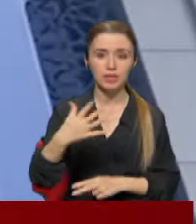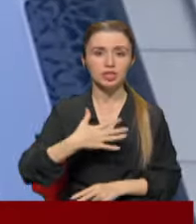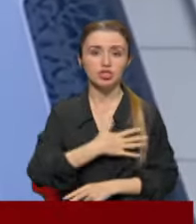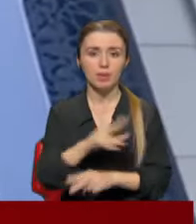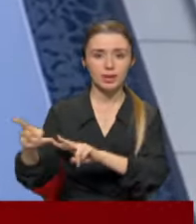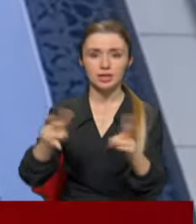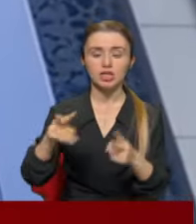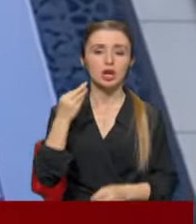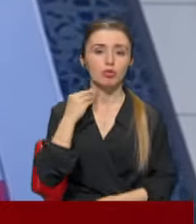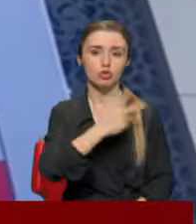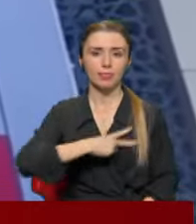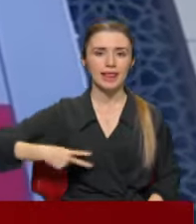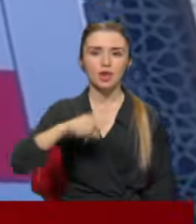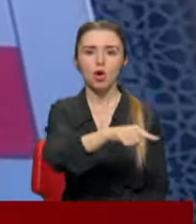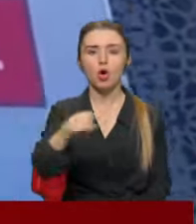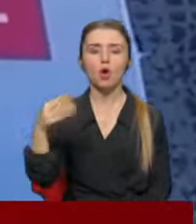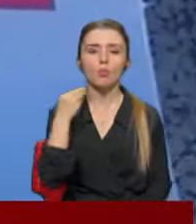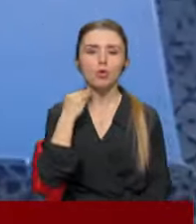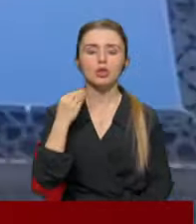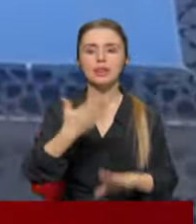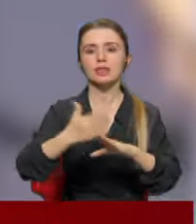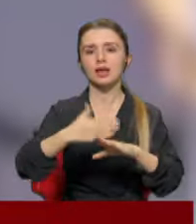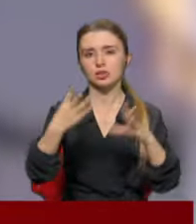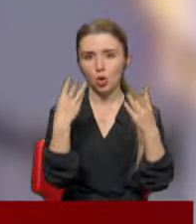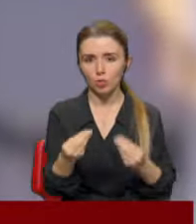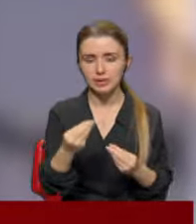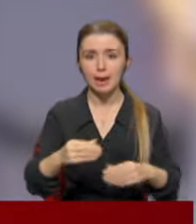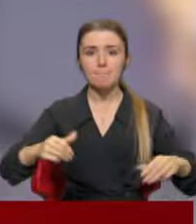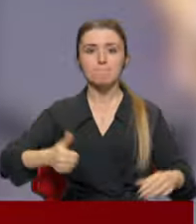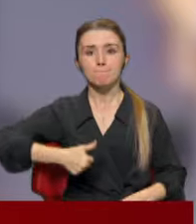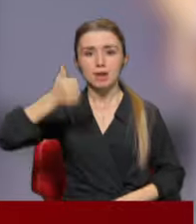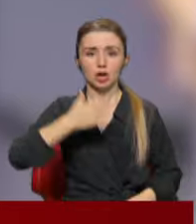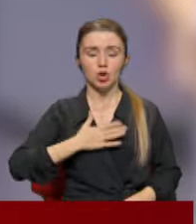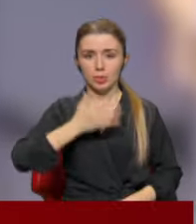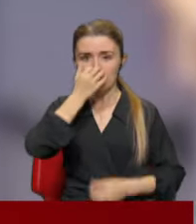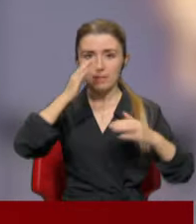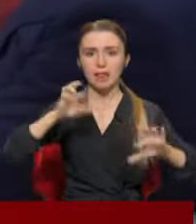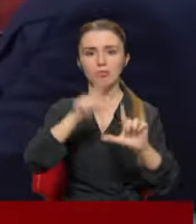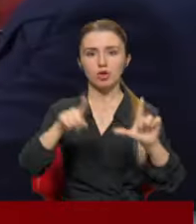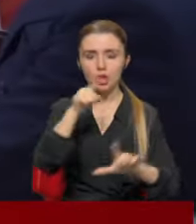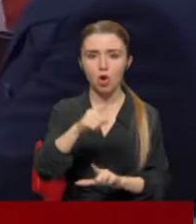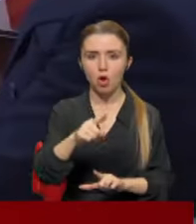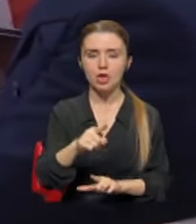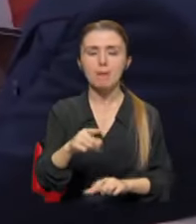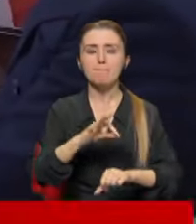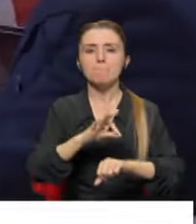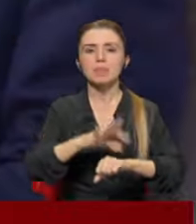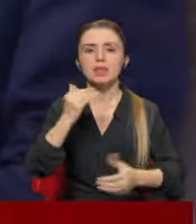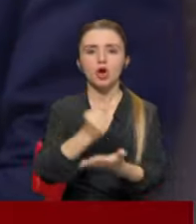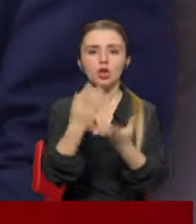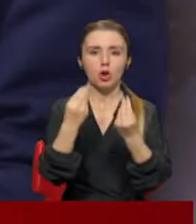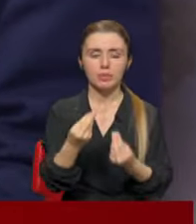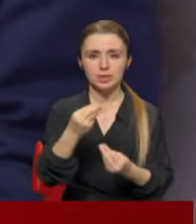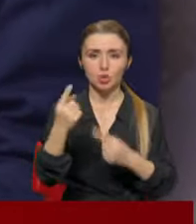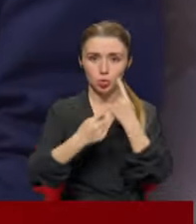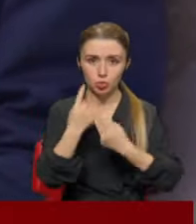CHP'ye geçen borçlu belediyelerin borçlarının yapılandırılması da bakanlıkların önünde bekleyen projelerin gecikmeden onaylanması da